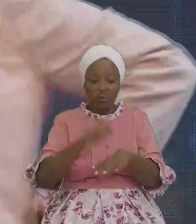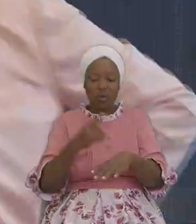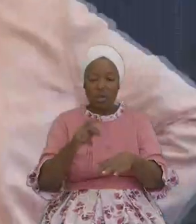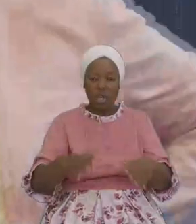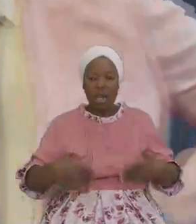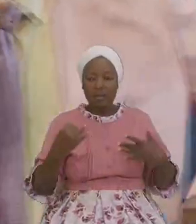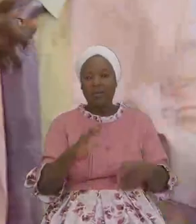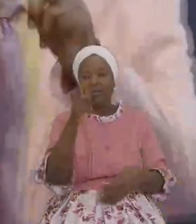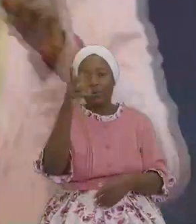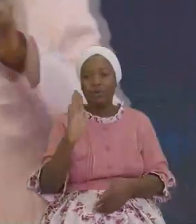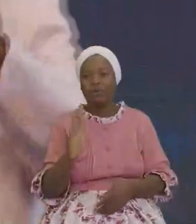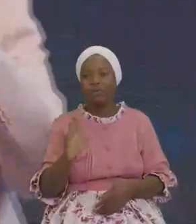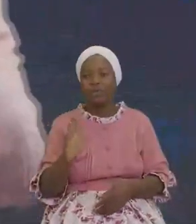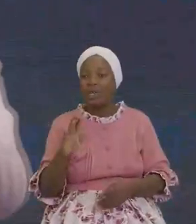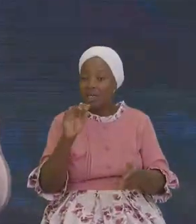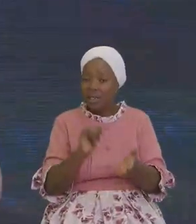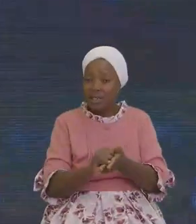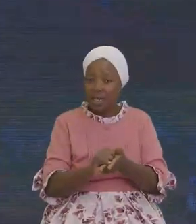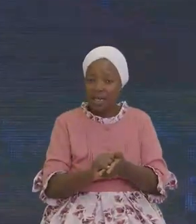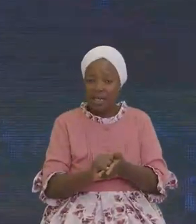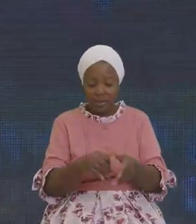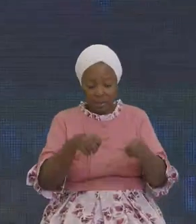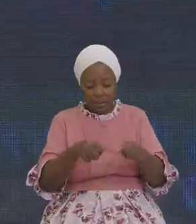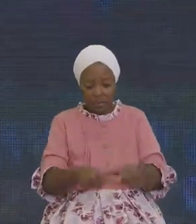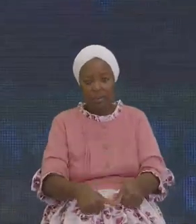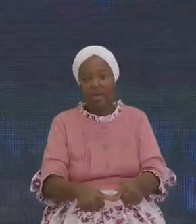qui démontre la vie de Dieu même